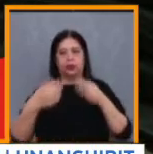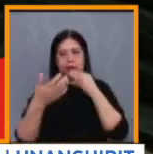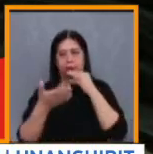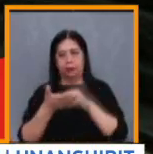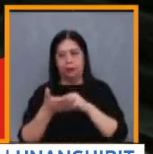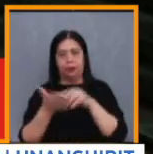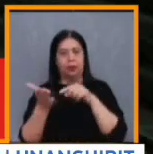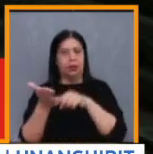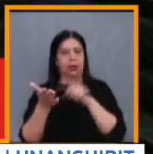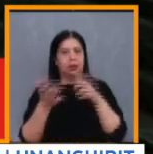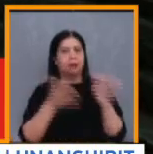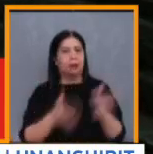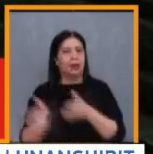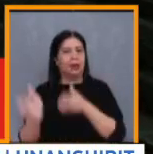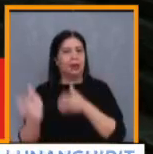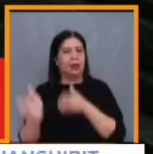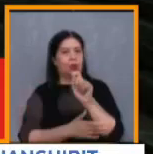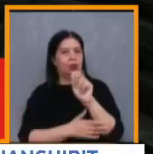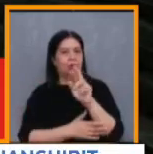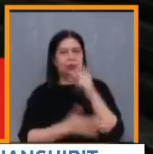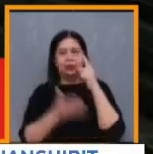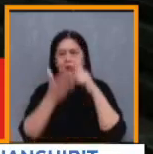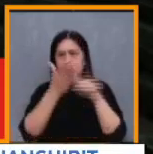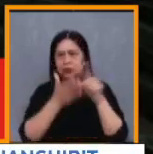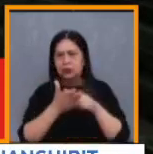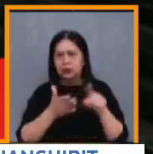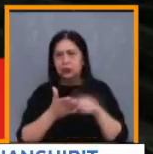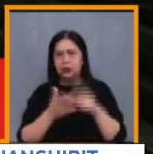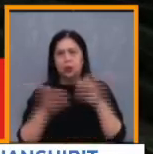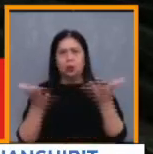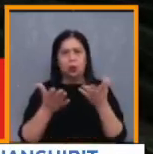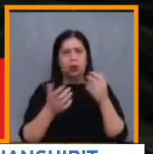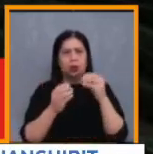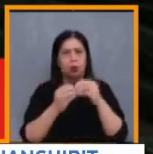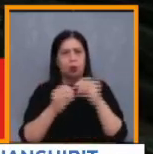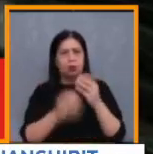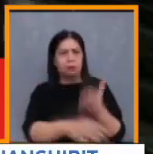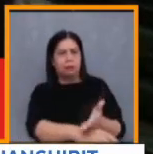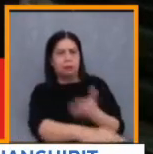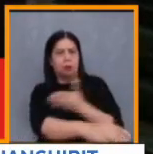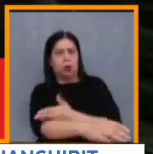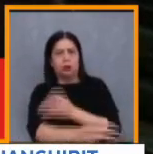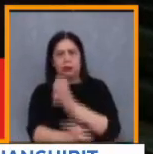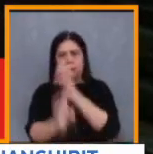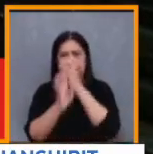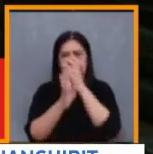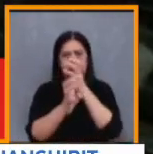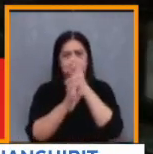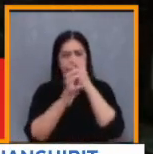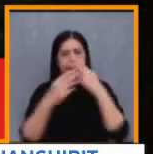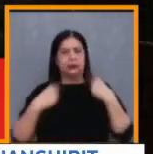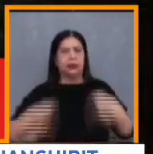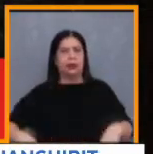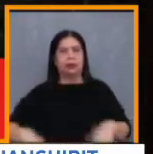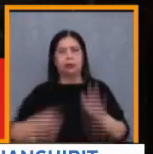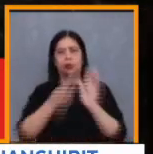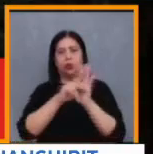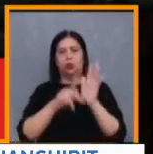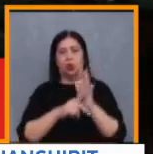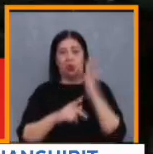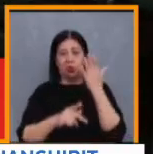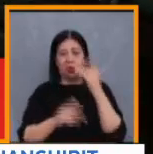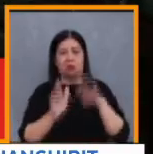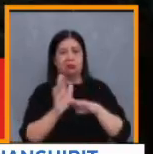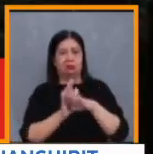ng DOTR para malaman din kung saan pa dapat sila mag-improve sa paghihigpit sa health protocols, lalo tumataas na naman yung COVID cases sa